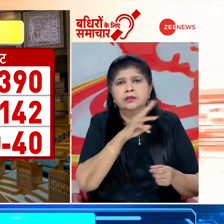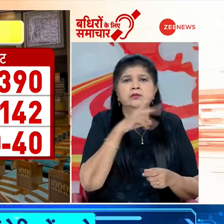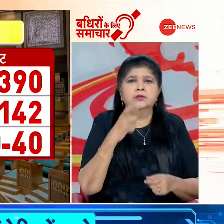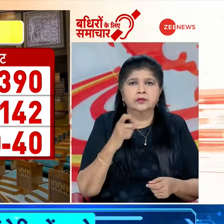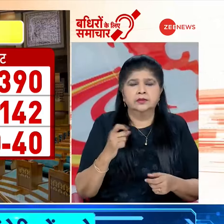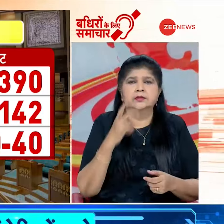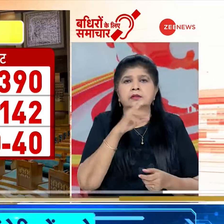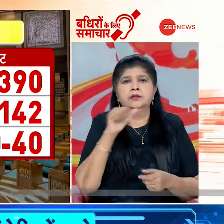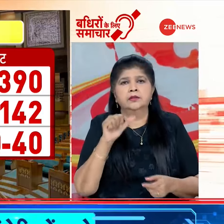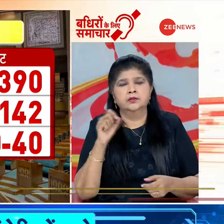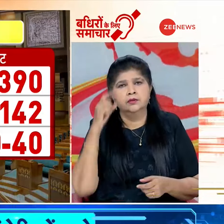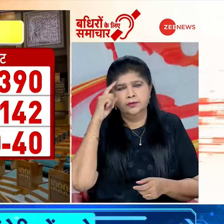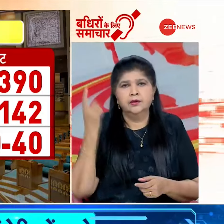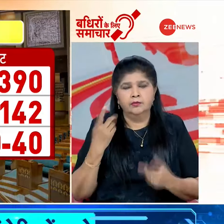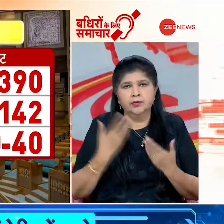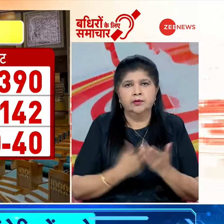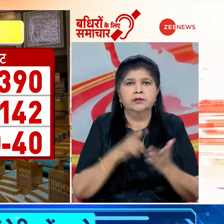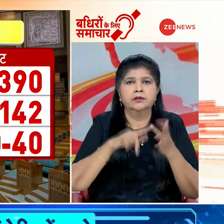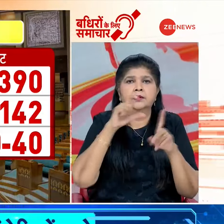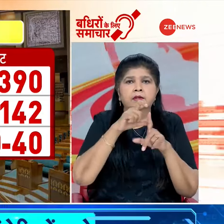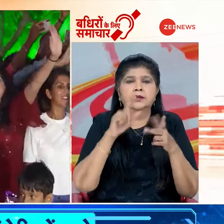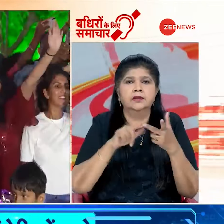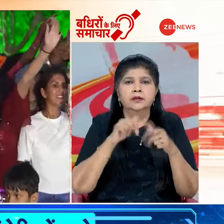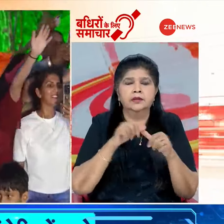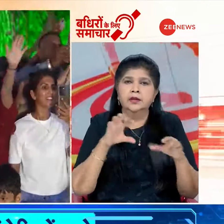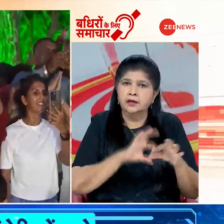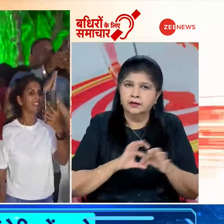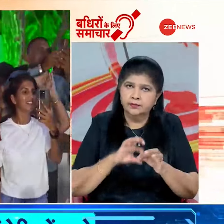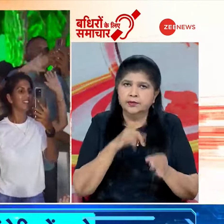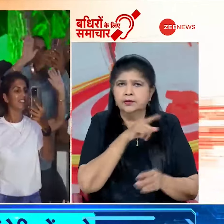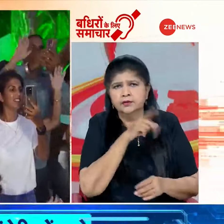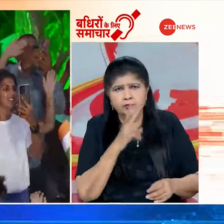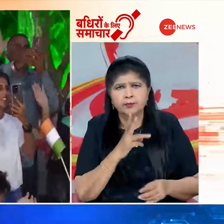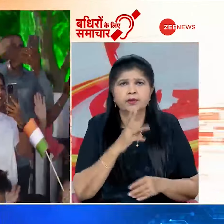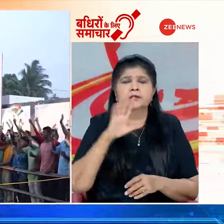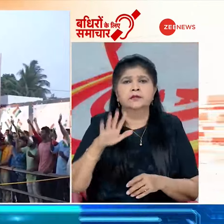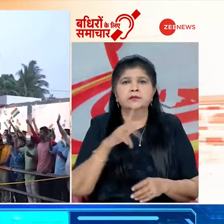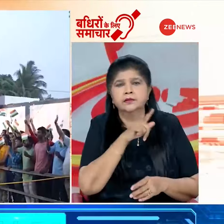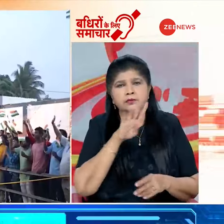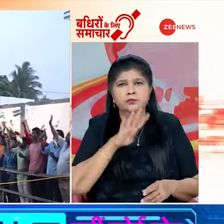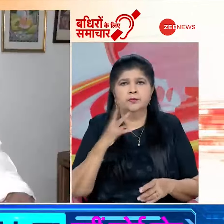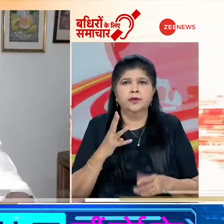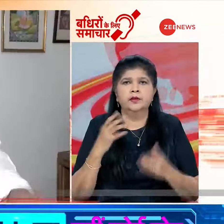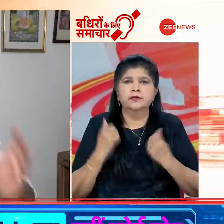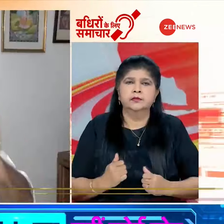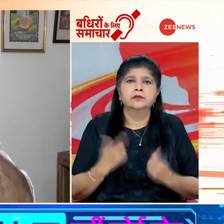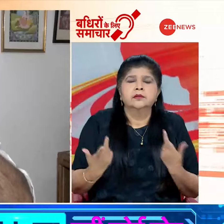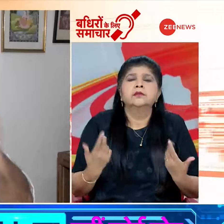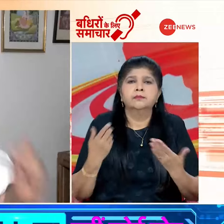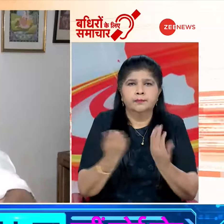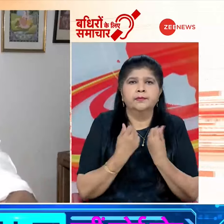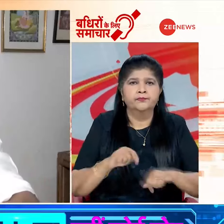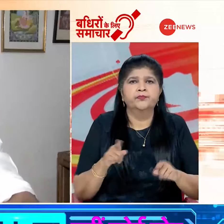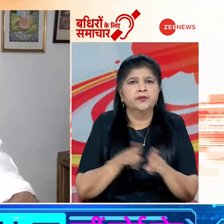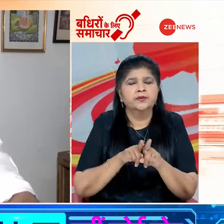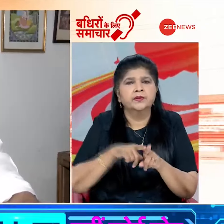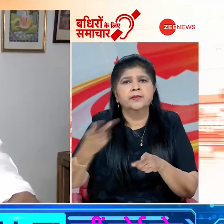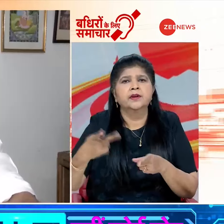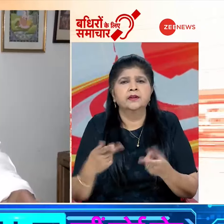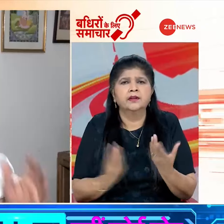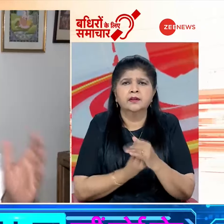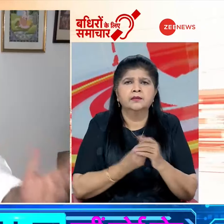390 सीट मिलने का अनुमान है। इंडिया गठबंधन को 135 से 142 सीटें मिल सकती हैं। वहीं अन्य